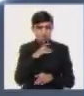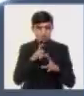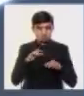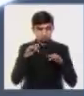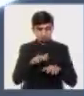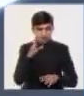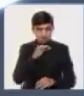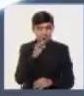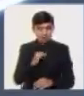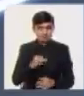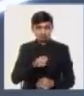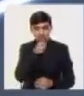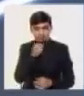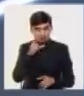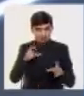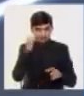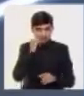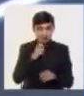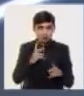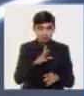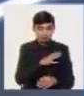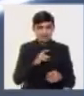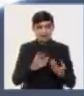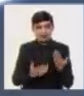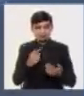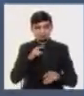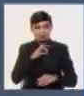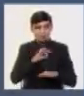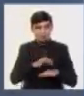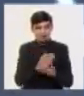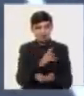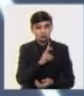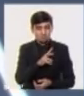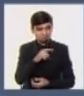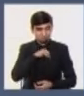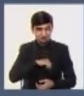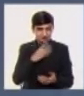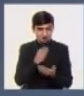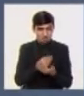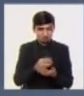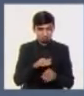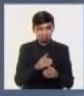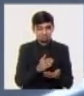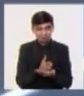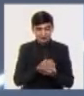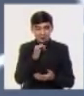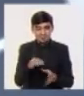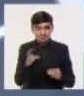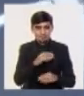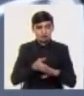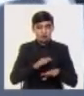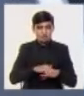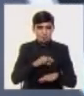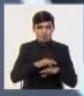зоне риска люди пожилого возраста с хроническими заболеваниями. Именно они сейчас составляют основную массу тяжелобольных.